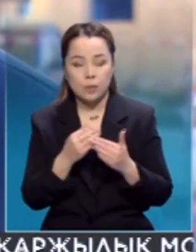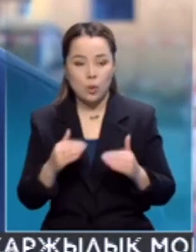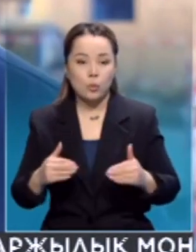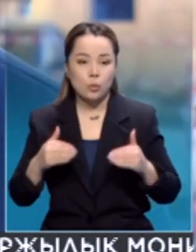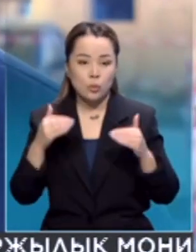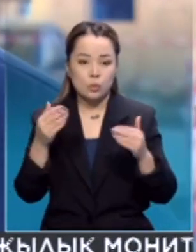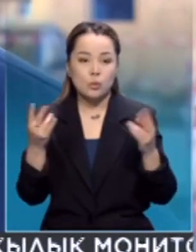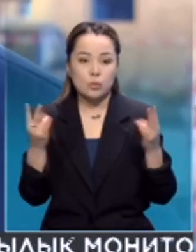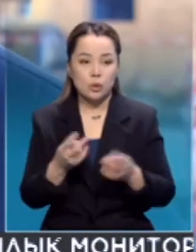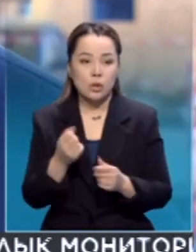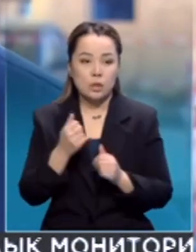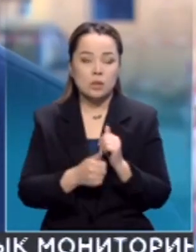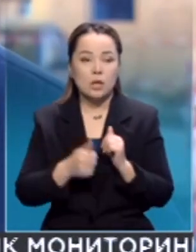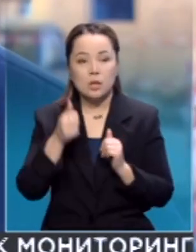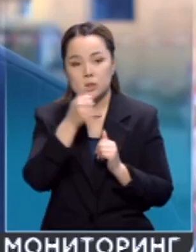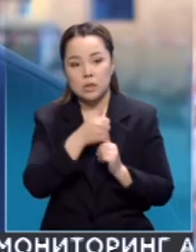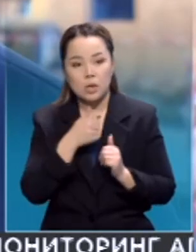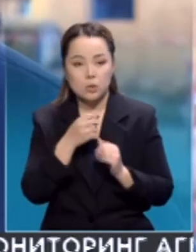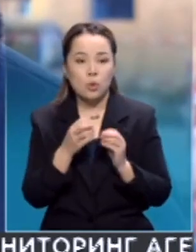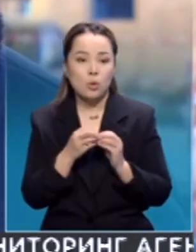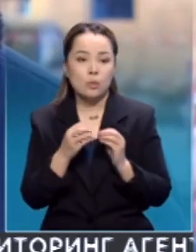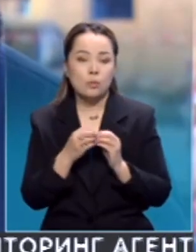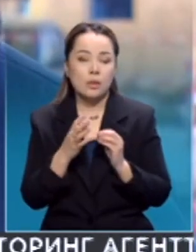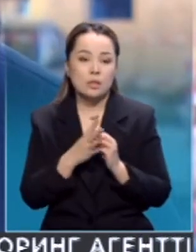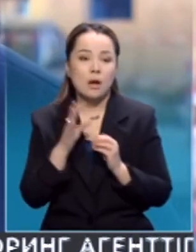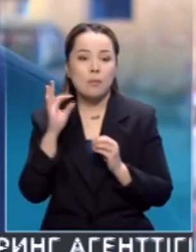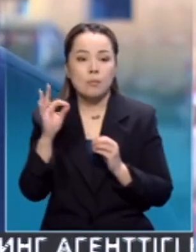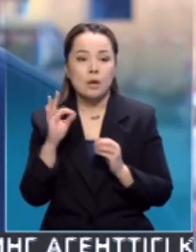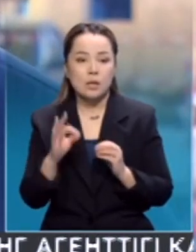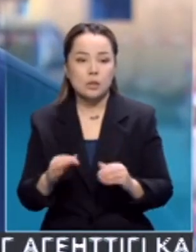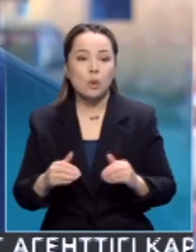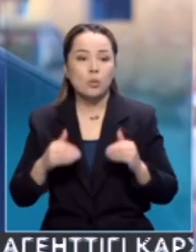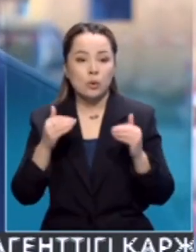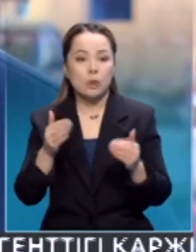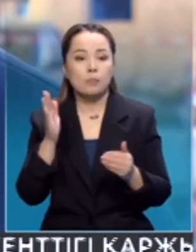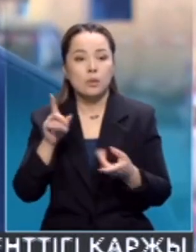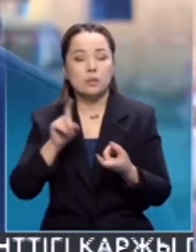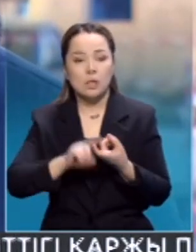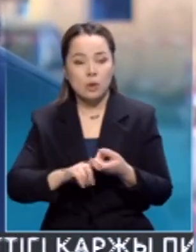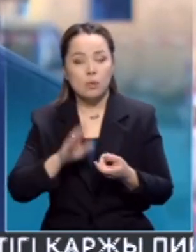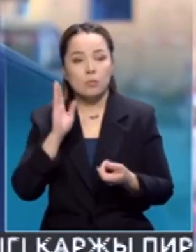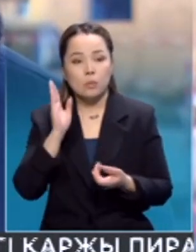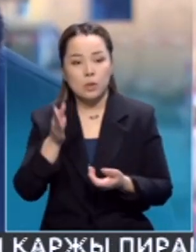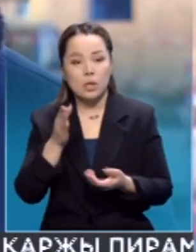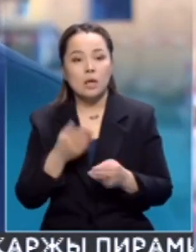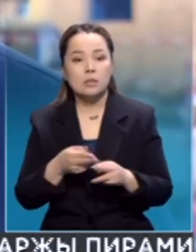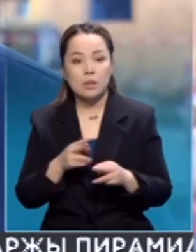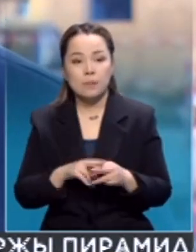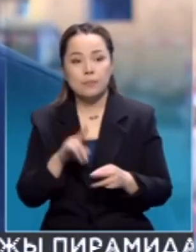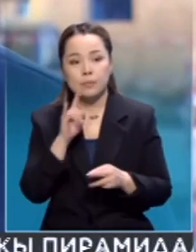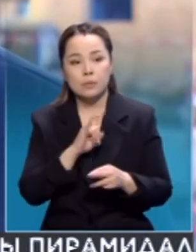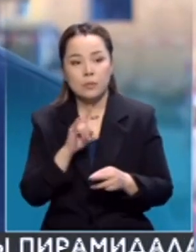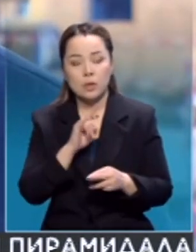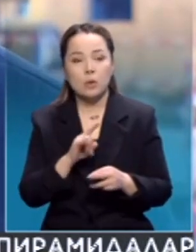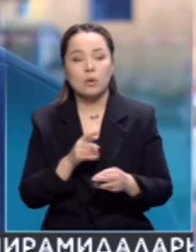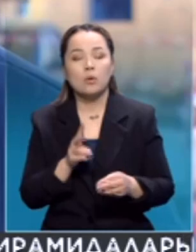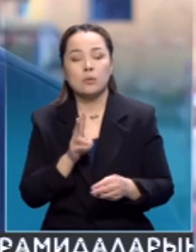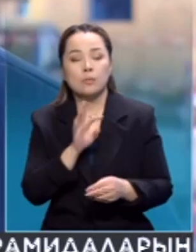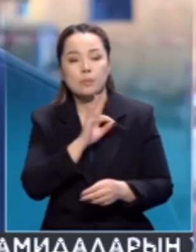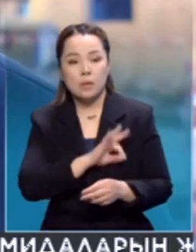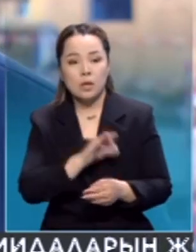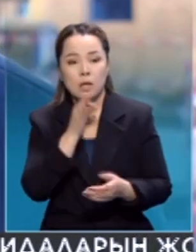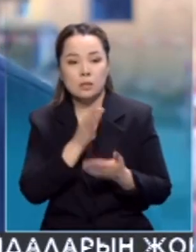көтеру. Жылына 10-15 пайызға көтеріп отырсақ болады. Өйткені дизель отыны кім тұтынады?